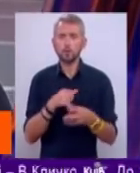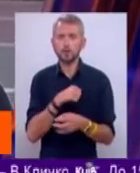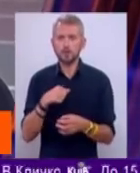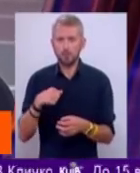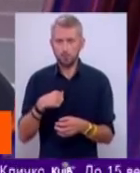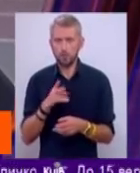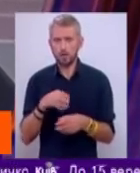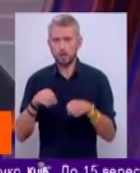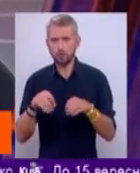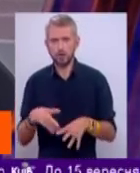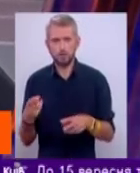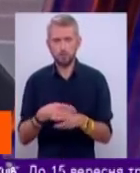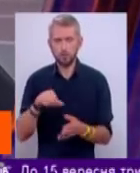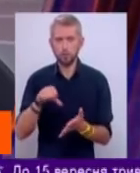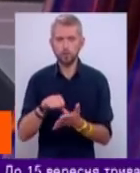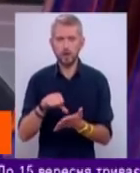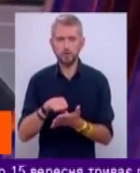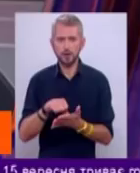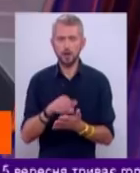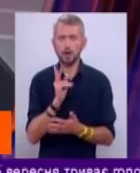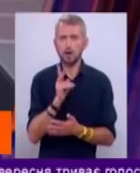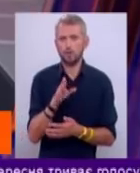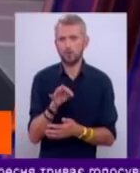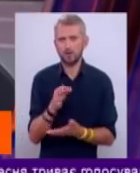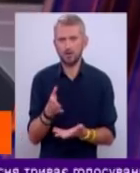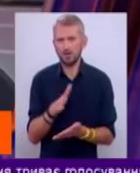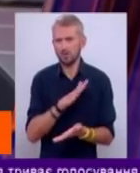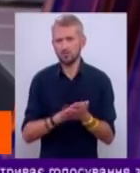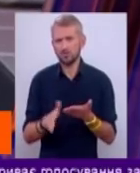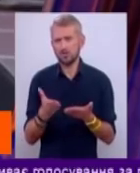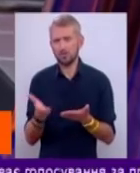как-то решать без участия кого-то там. Ну, чисто